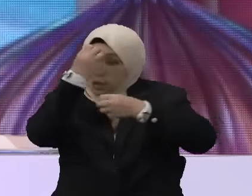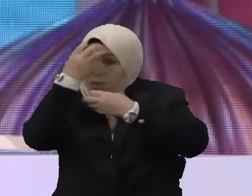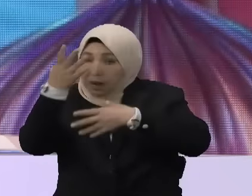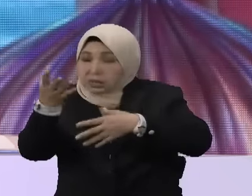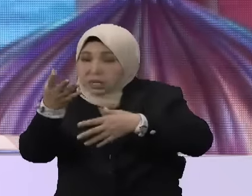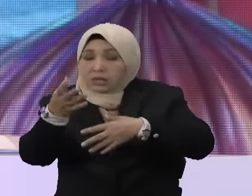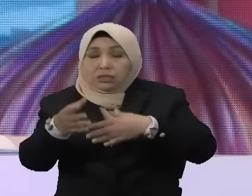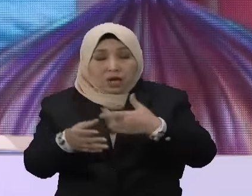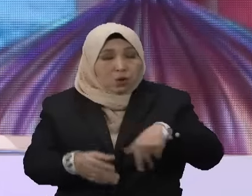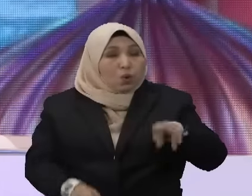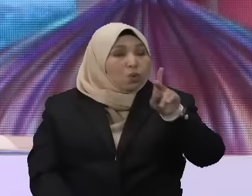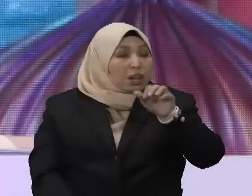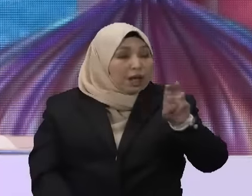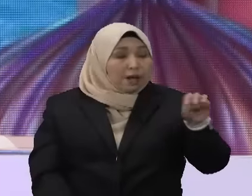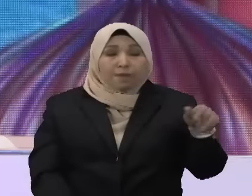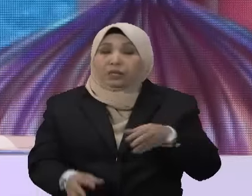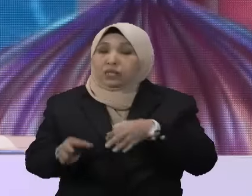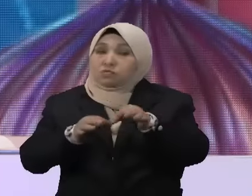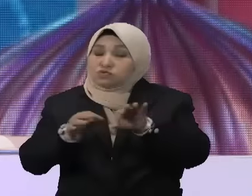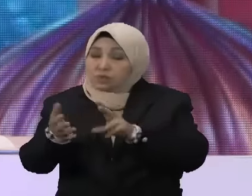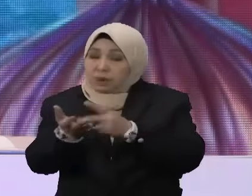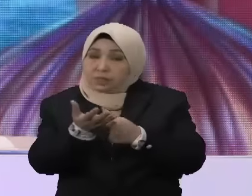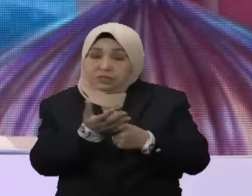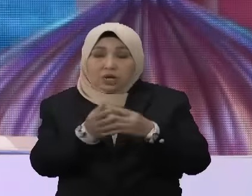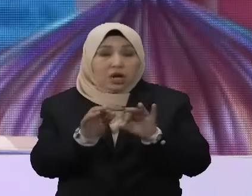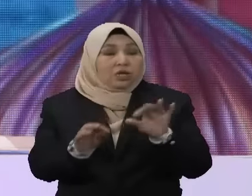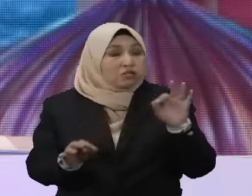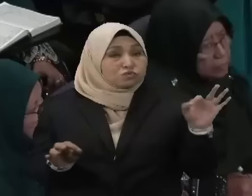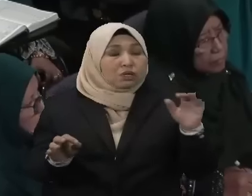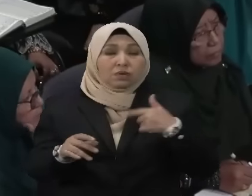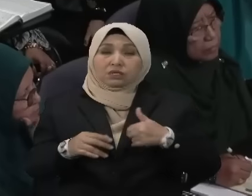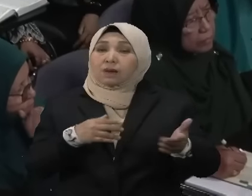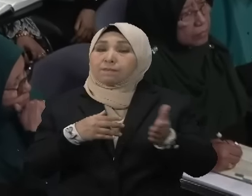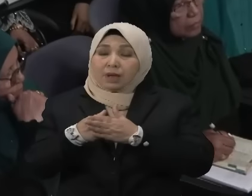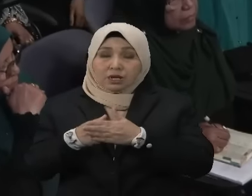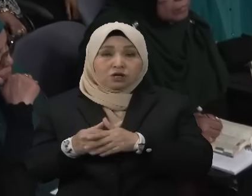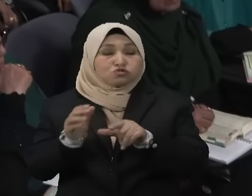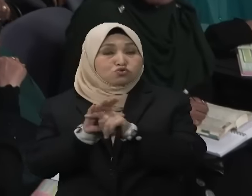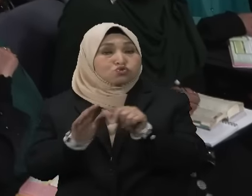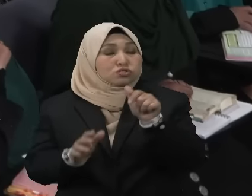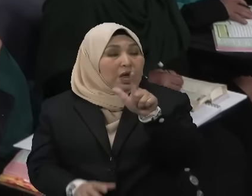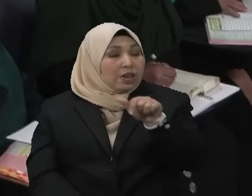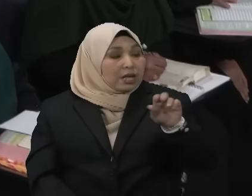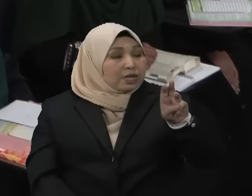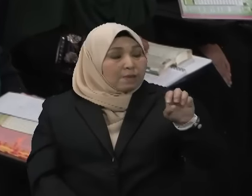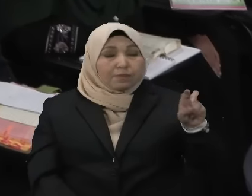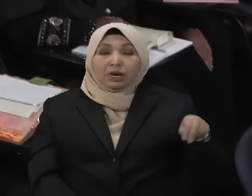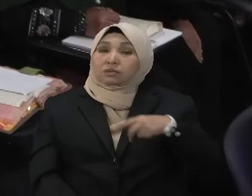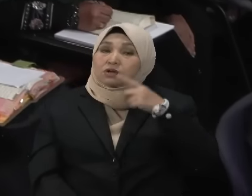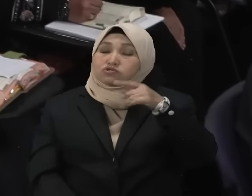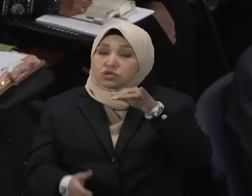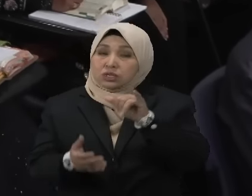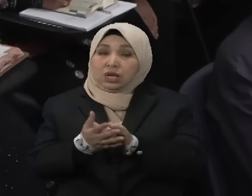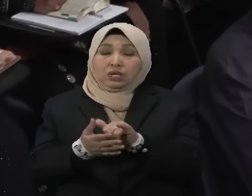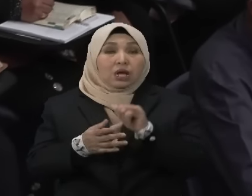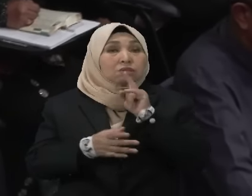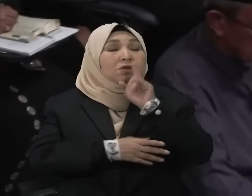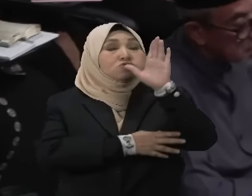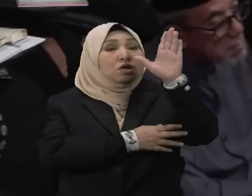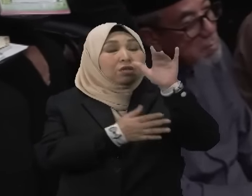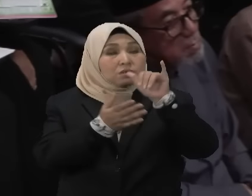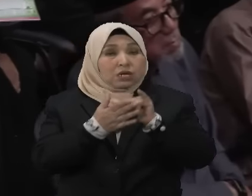ulama tafsir membincangkan, dalam membincangkan ayat 9 ini pasti akan merujuk surah Ali Imran itu. Mereka mengatakan bahawasanya yang dijanjikan